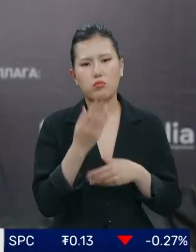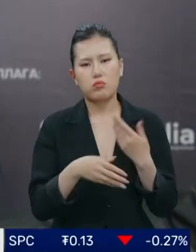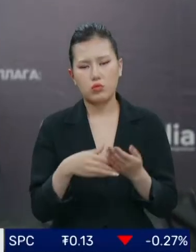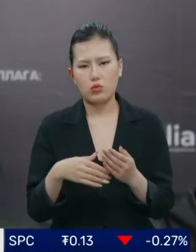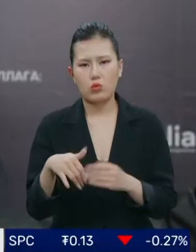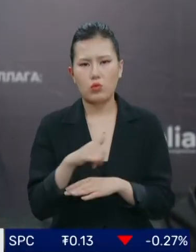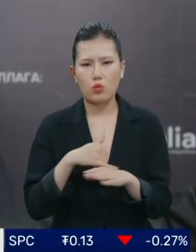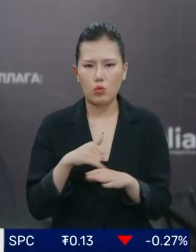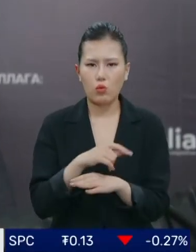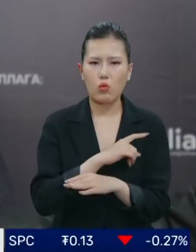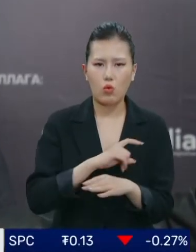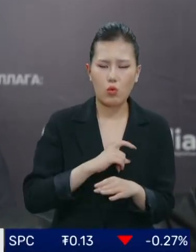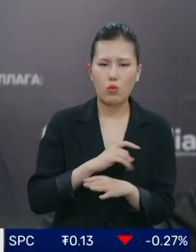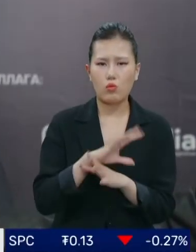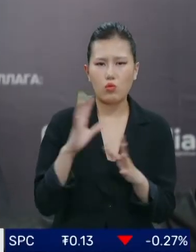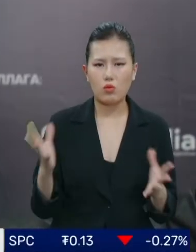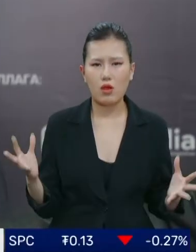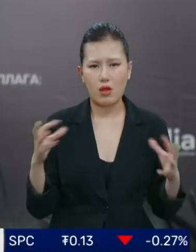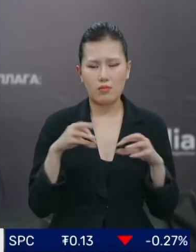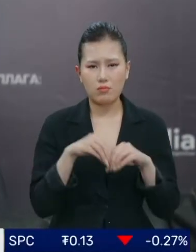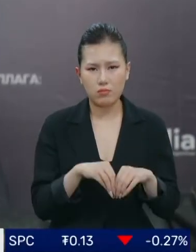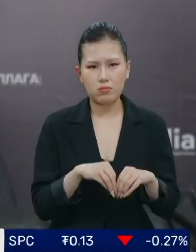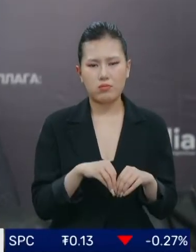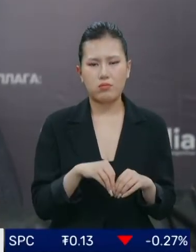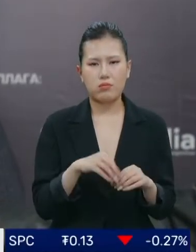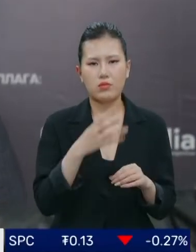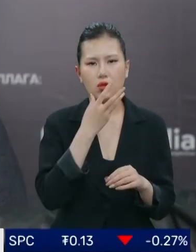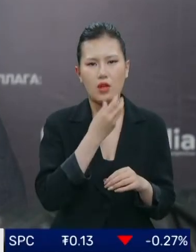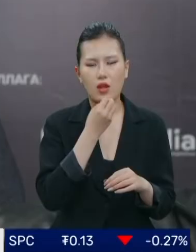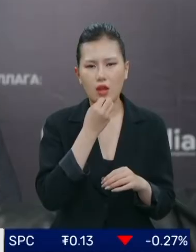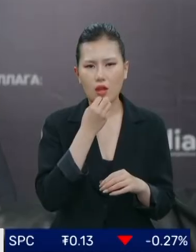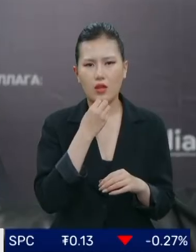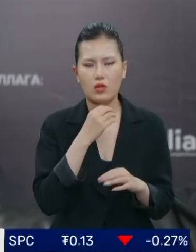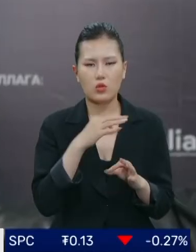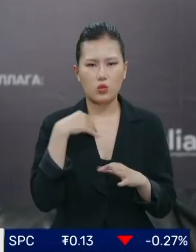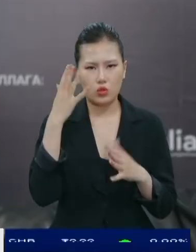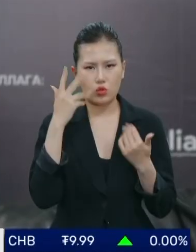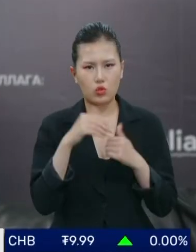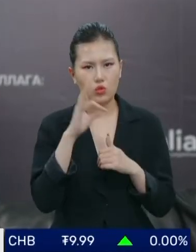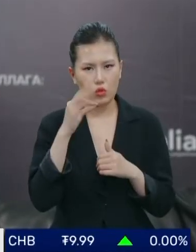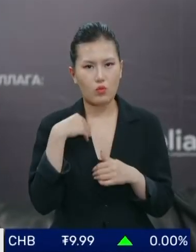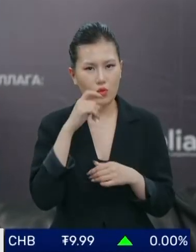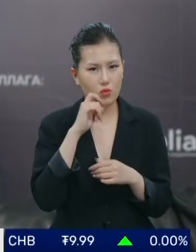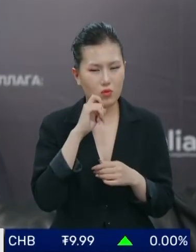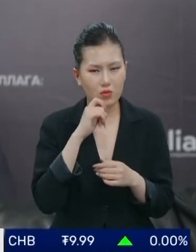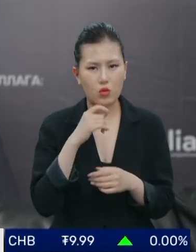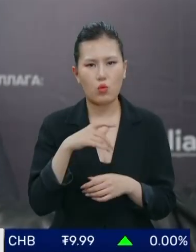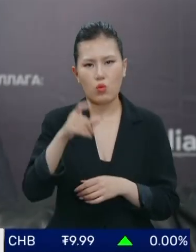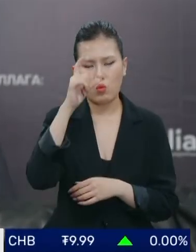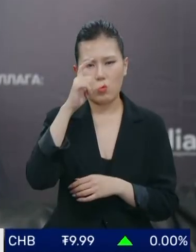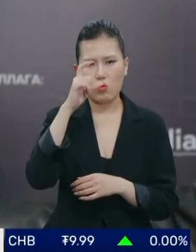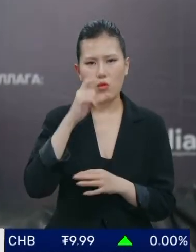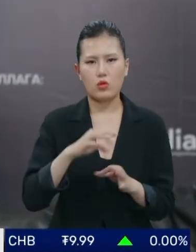хүртэх боломжтой ийм ухаалаг засаглалтай хот болно гэж бас өрсний хувьд ухаалаг эрдэнэт, цахим эрдэнэт